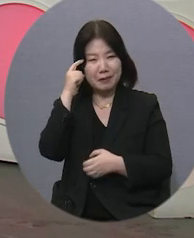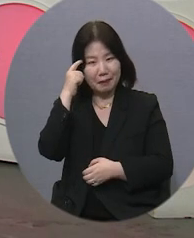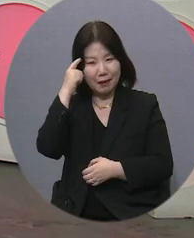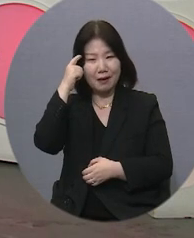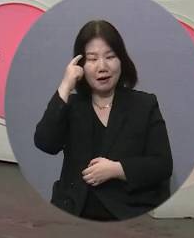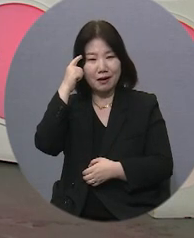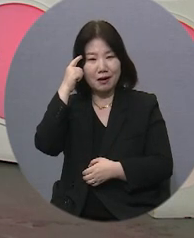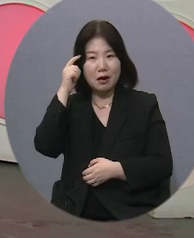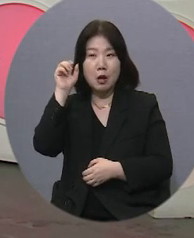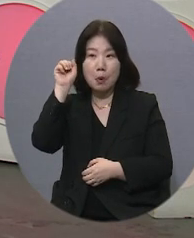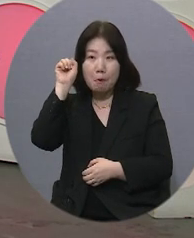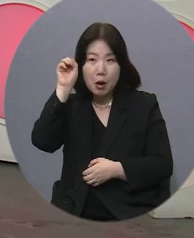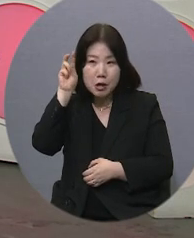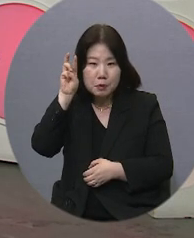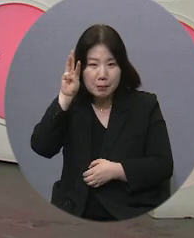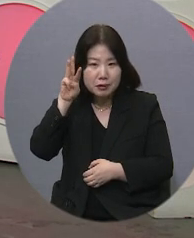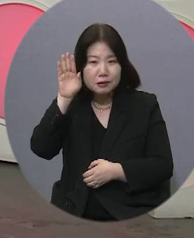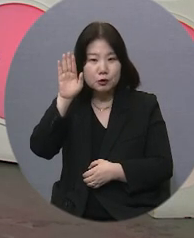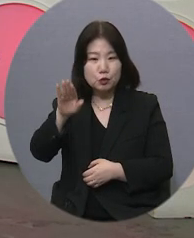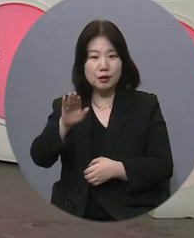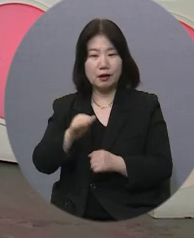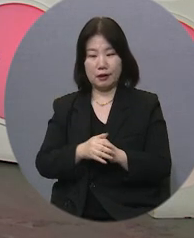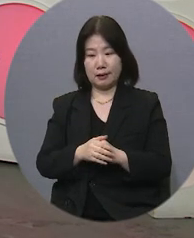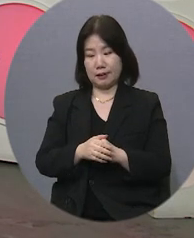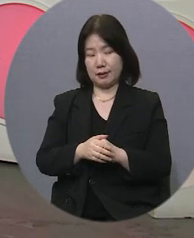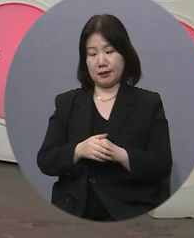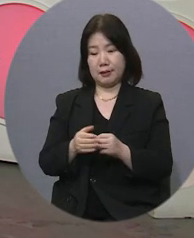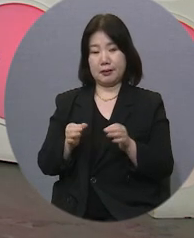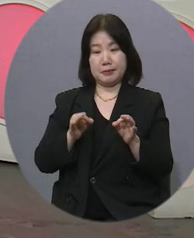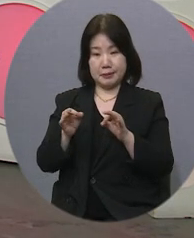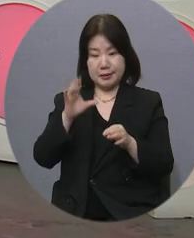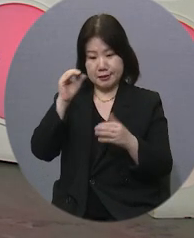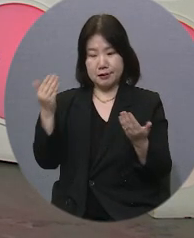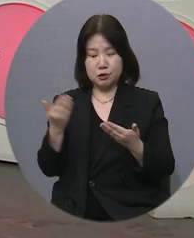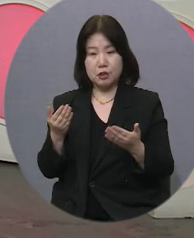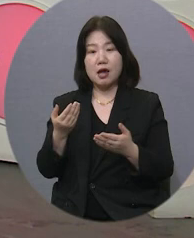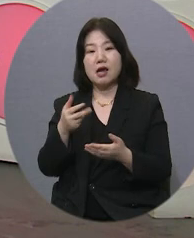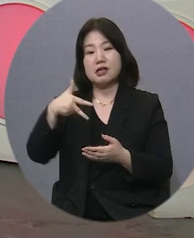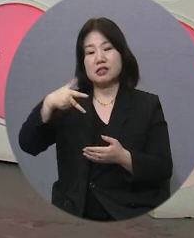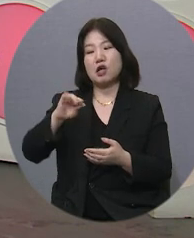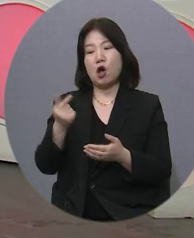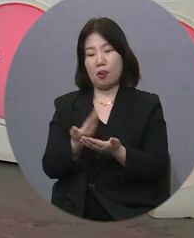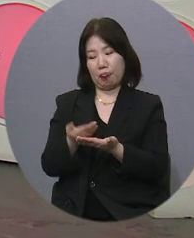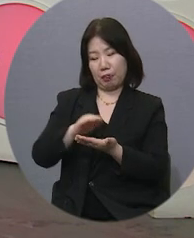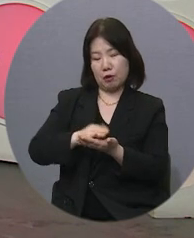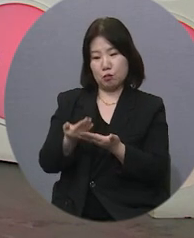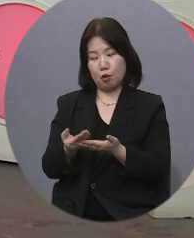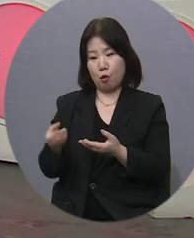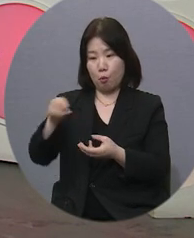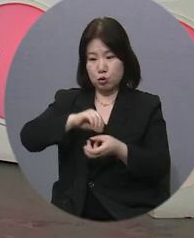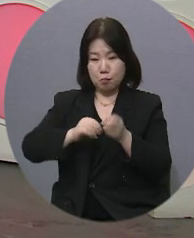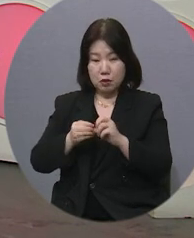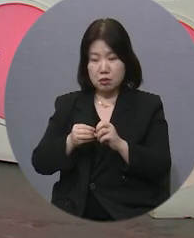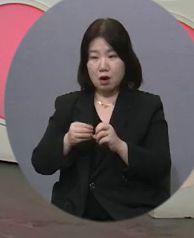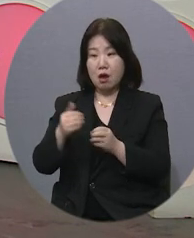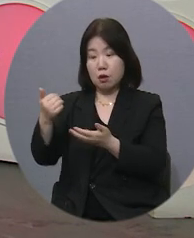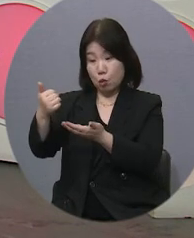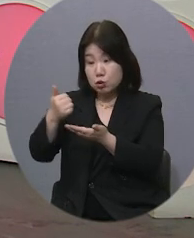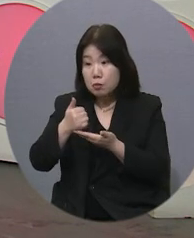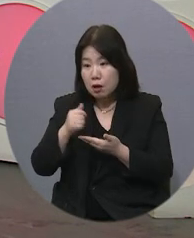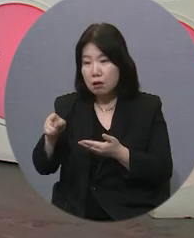며칠 뒤 가게에서 전을 포장해 파는 중에 한 젊은 손님이 추석 분위기를 내고